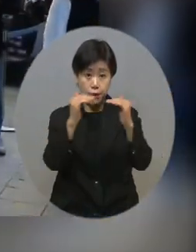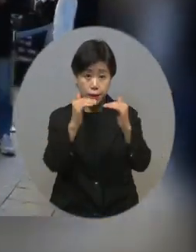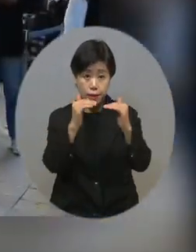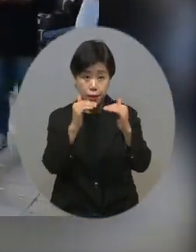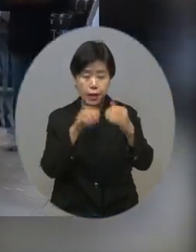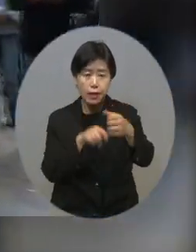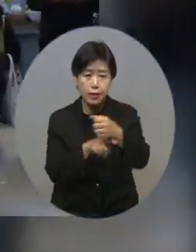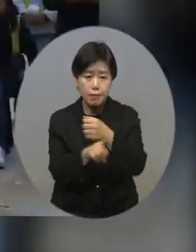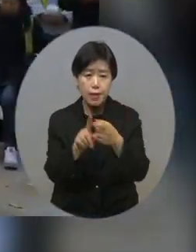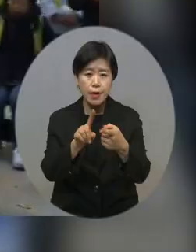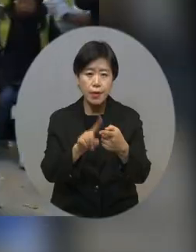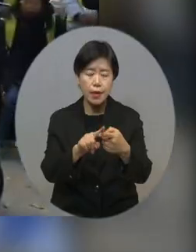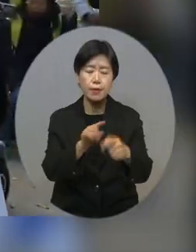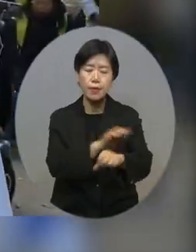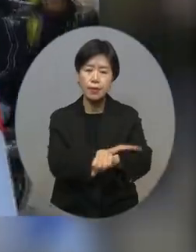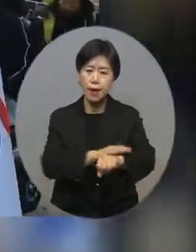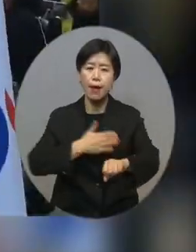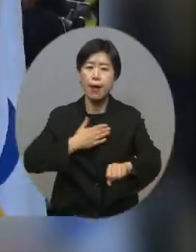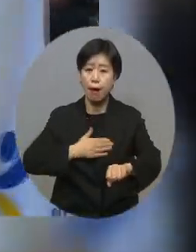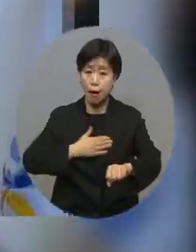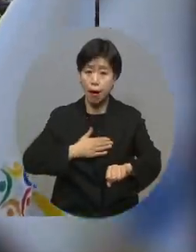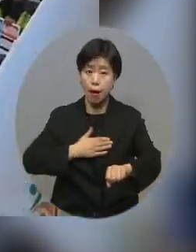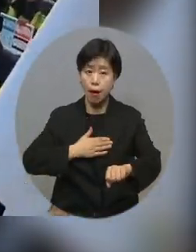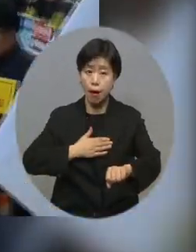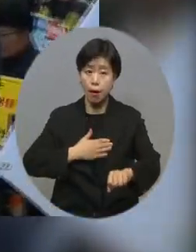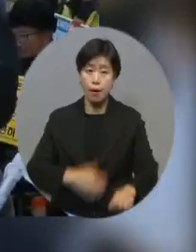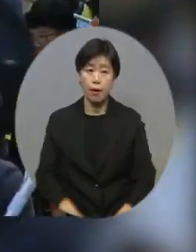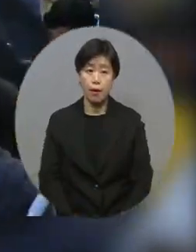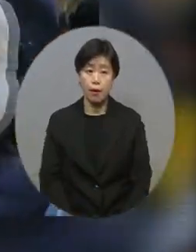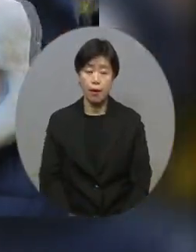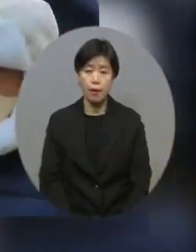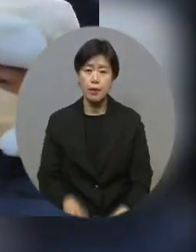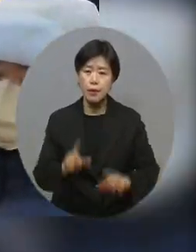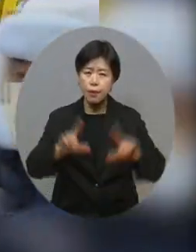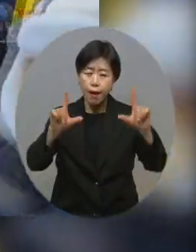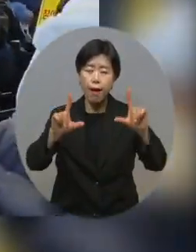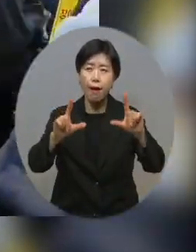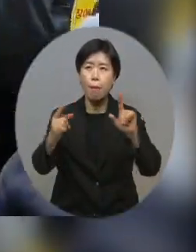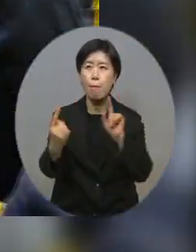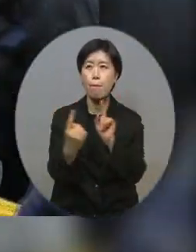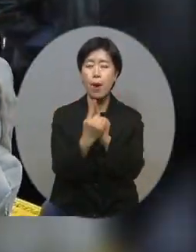신중히 살아가게 되는 날이 오기를 꿈꾸고 있습니다.